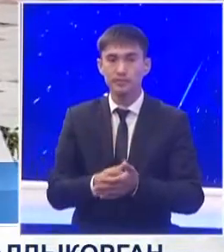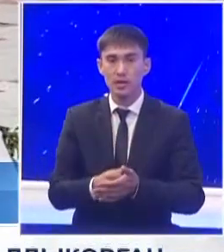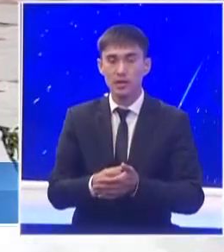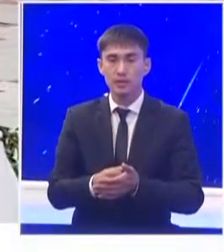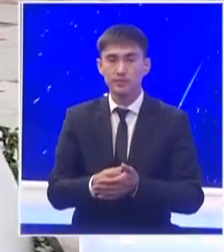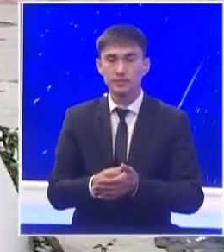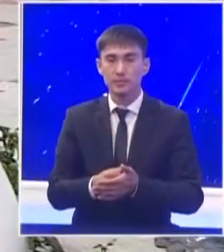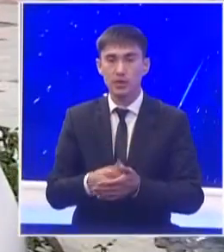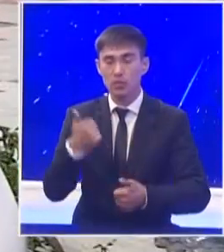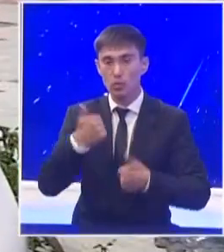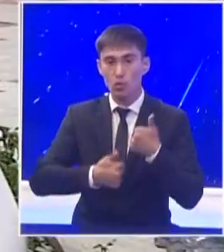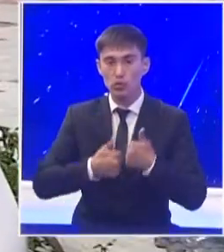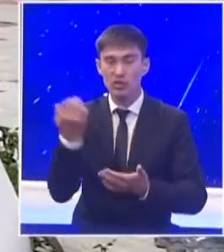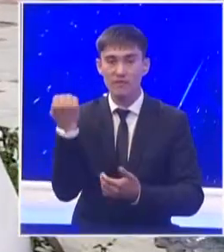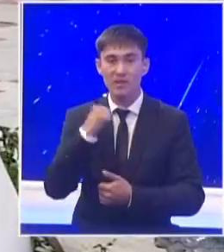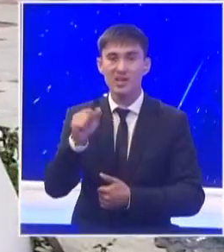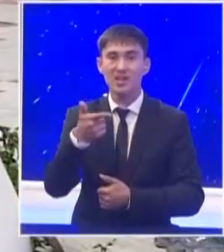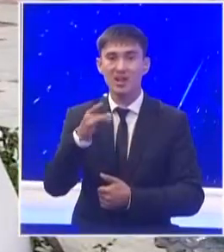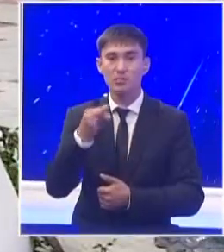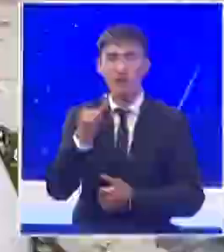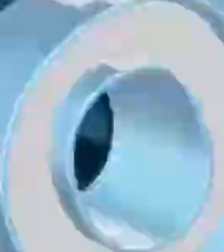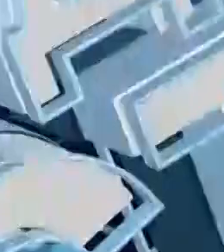этом конкурсе и выиграли гран-при.